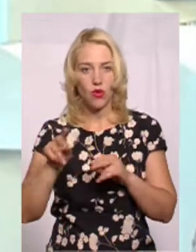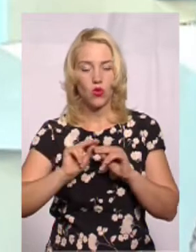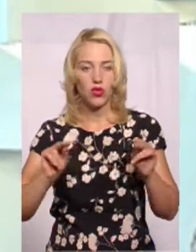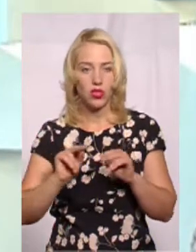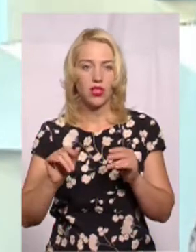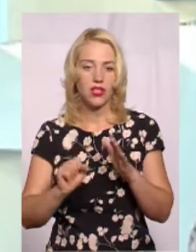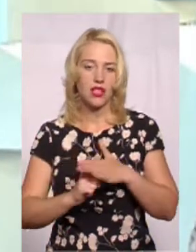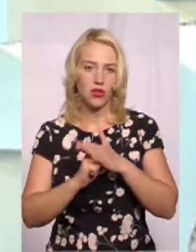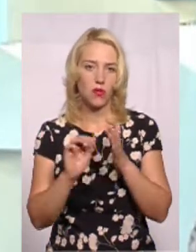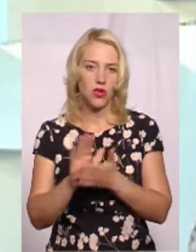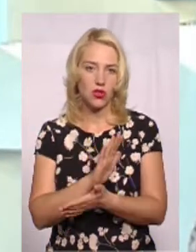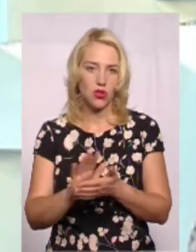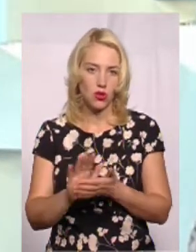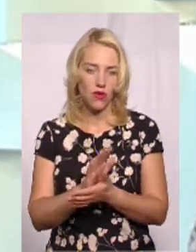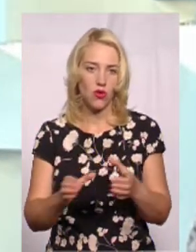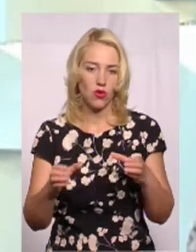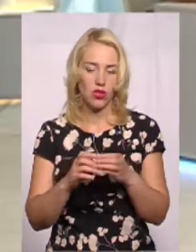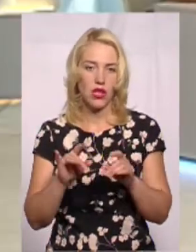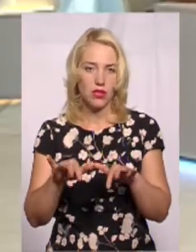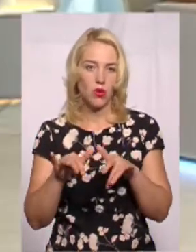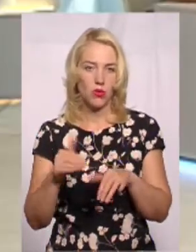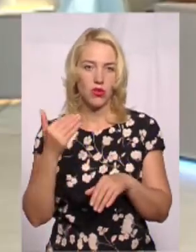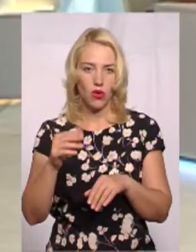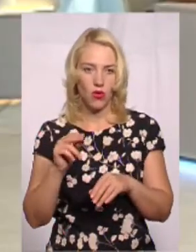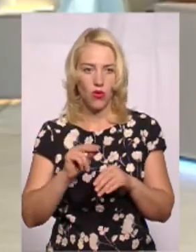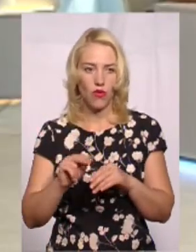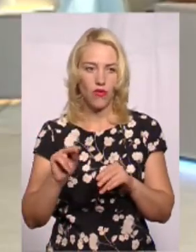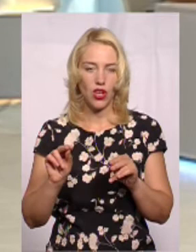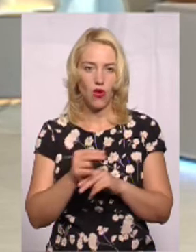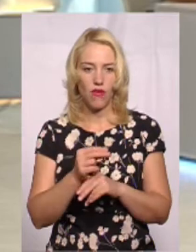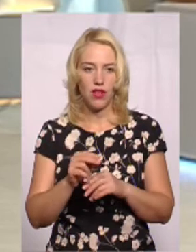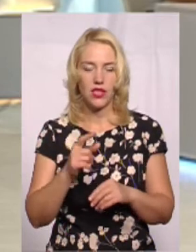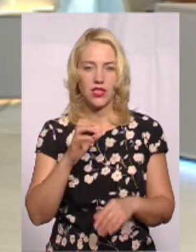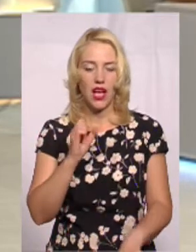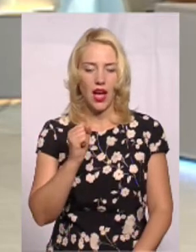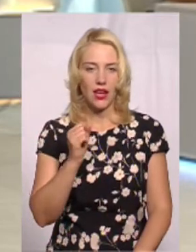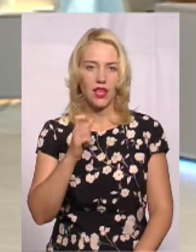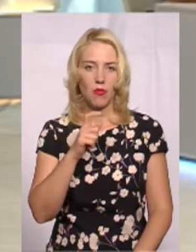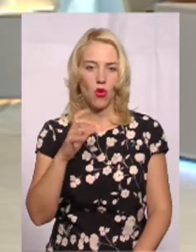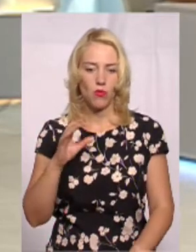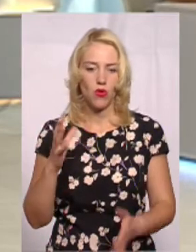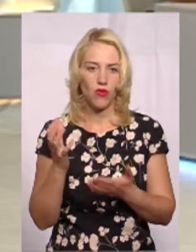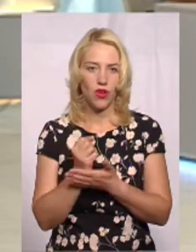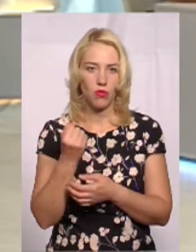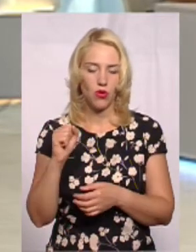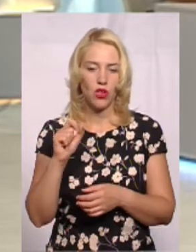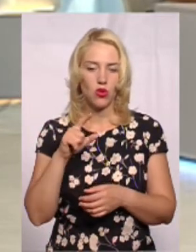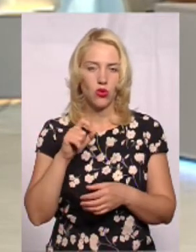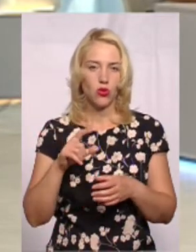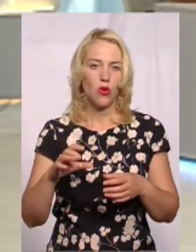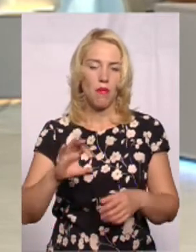засновник безкоштовного гуртка з програмування, і це його вихованець Артем Фомюк виборов минулого тижня золоту медаль